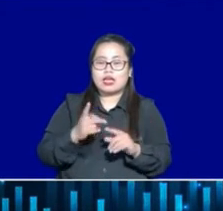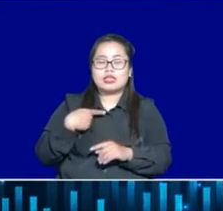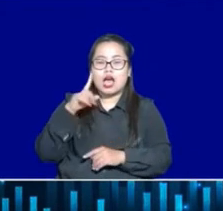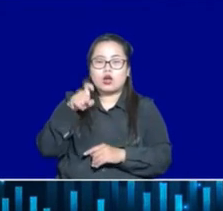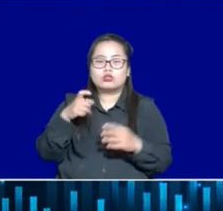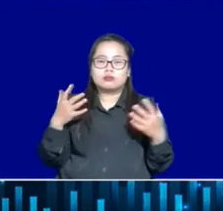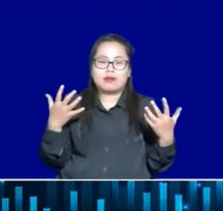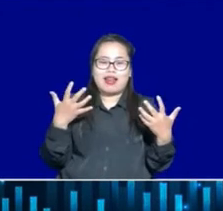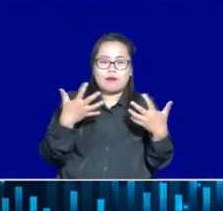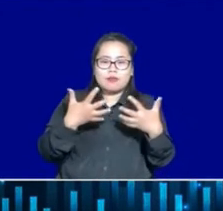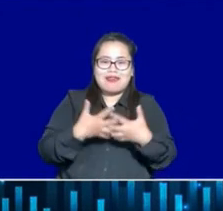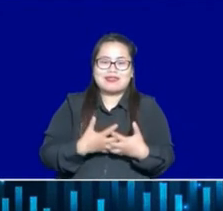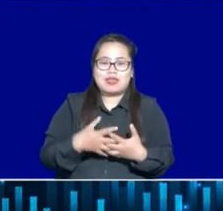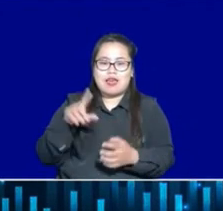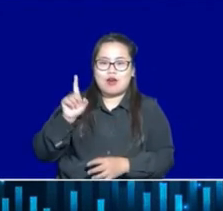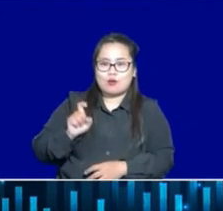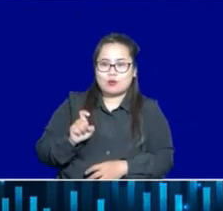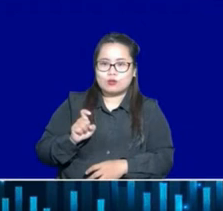sana.